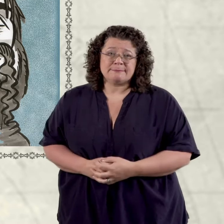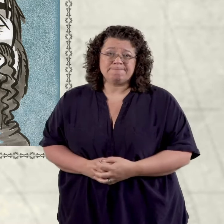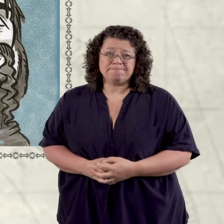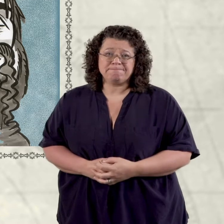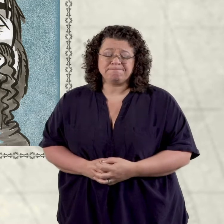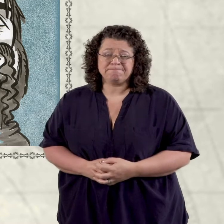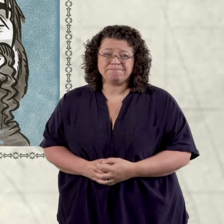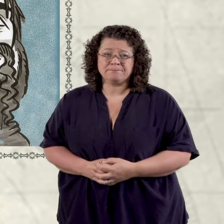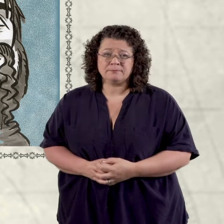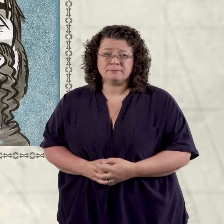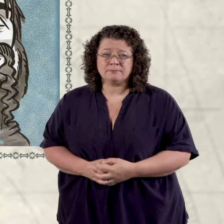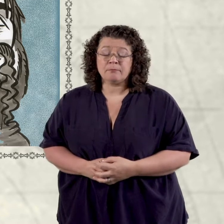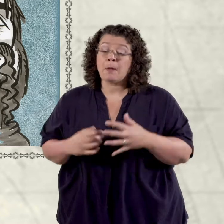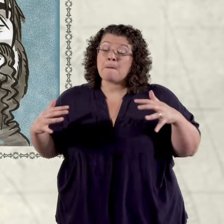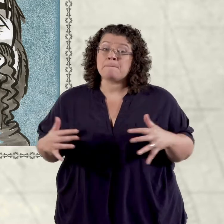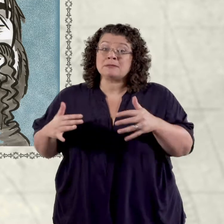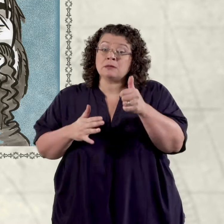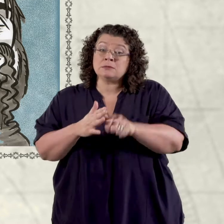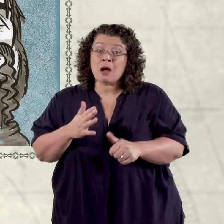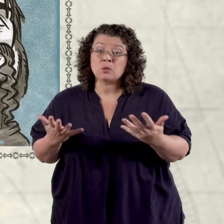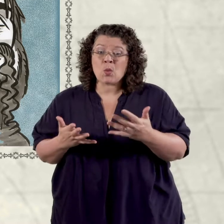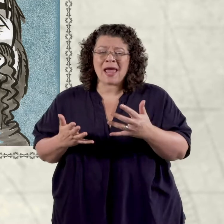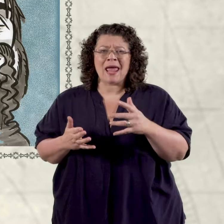A mynd, mwyn fy ngwlad.